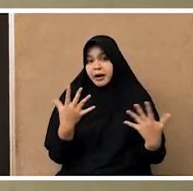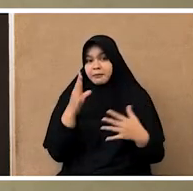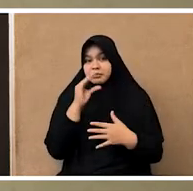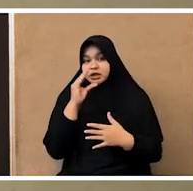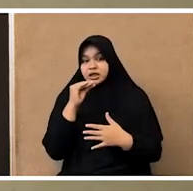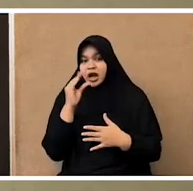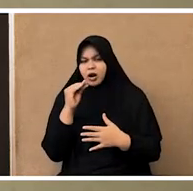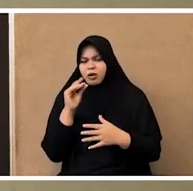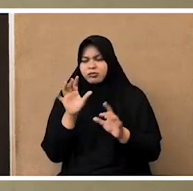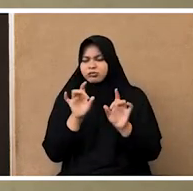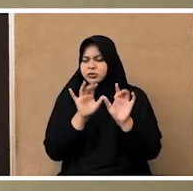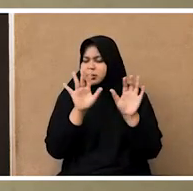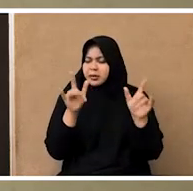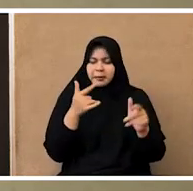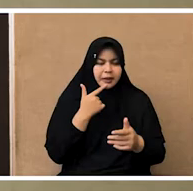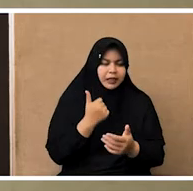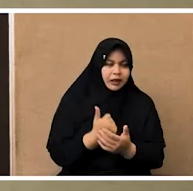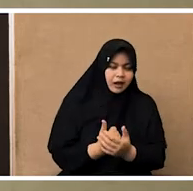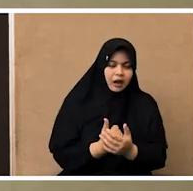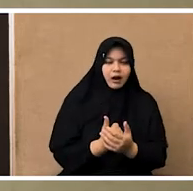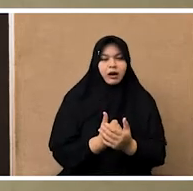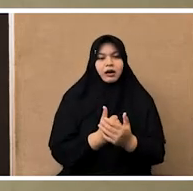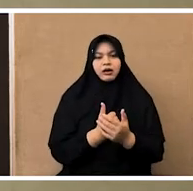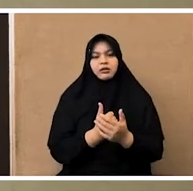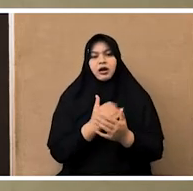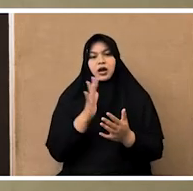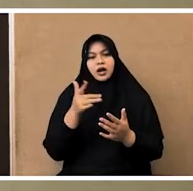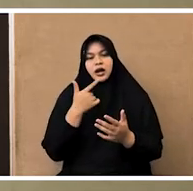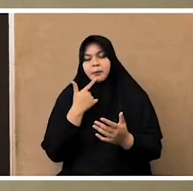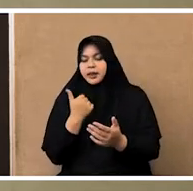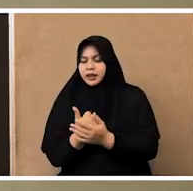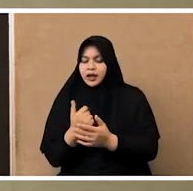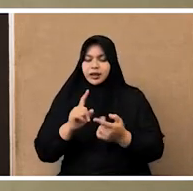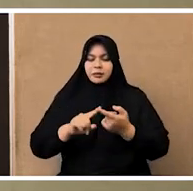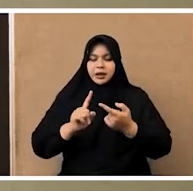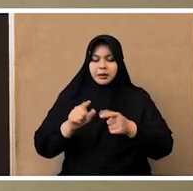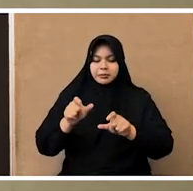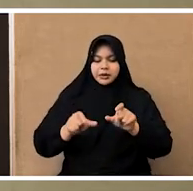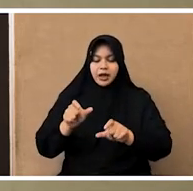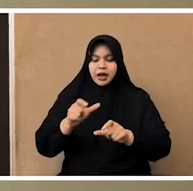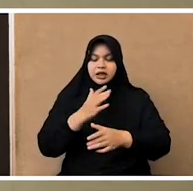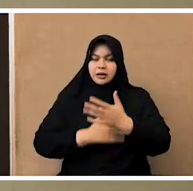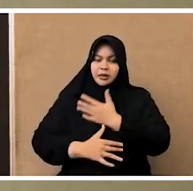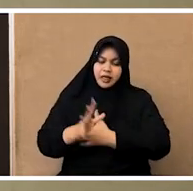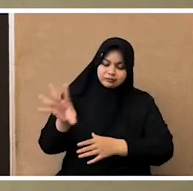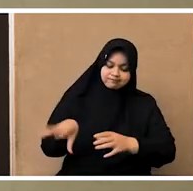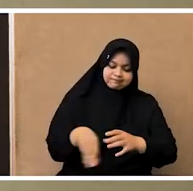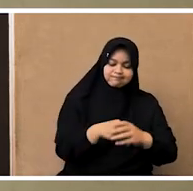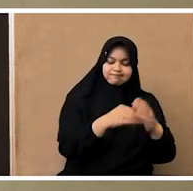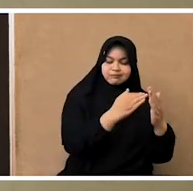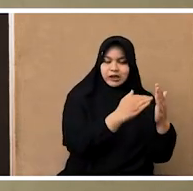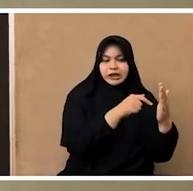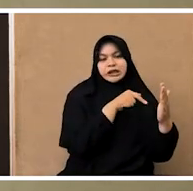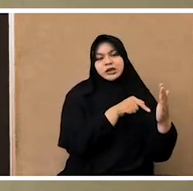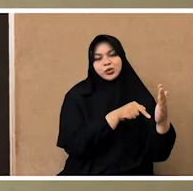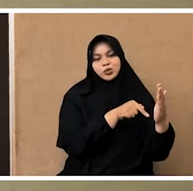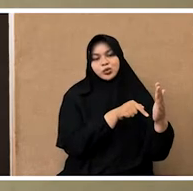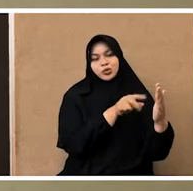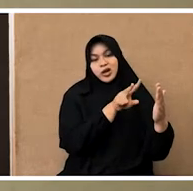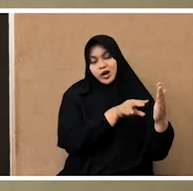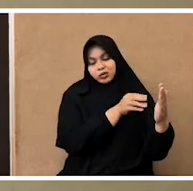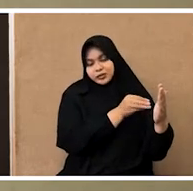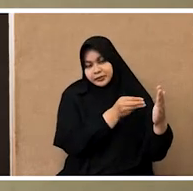kepentingan dan tentu ada kepentingan kawan-kawan penyandang disabilitas dalamnya yang juga harus diakomodir